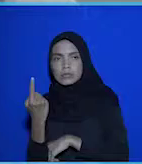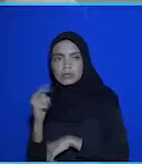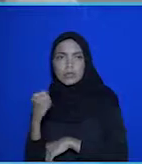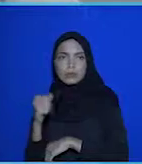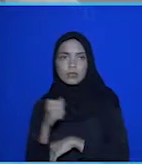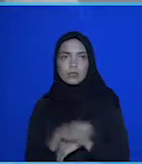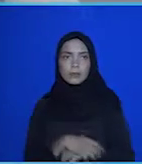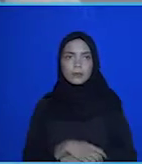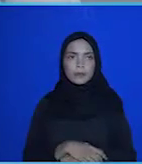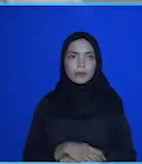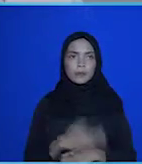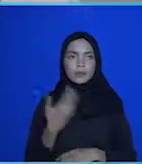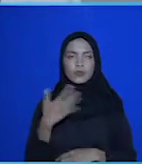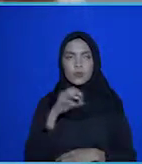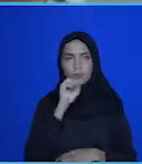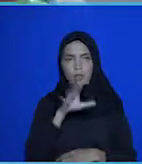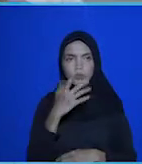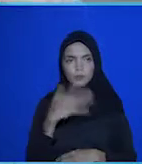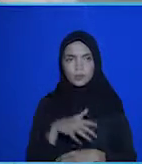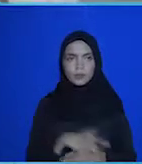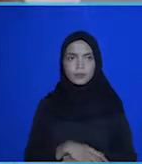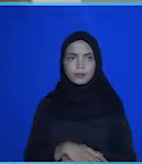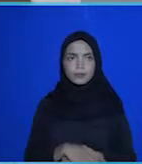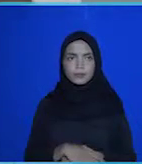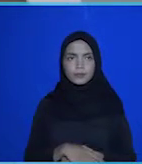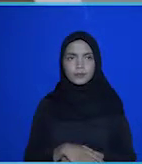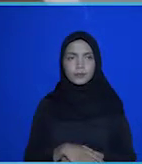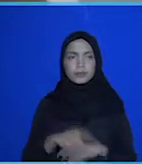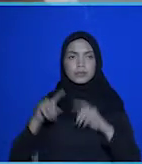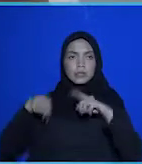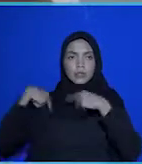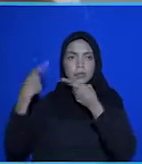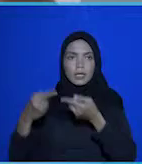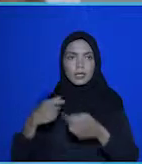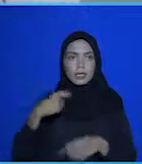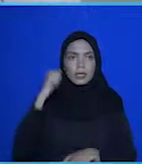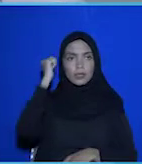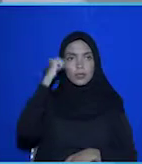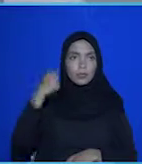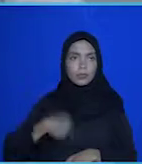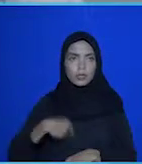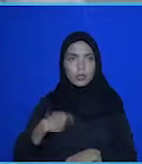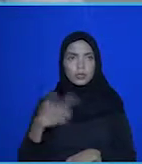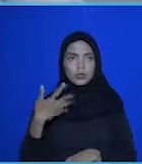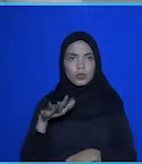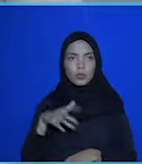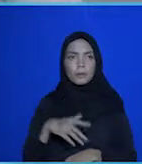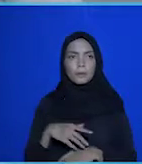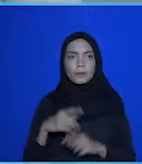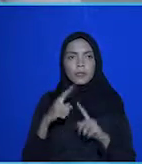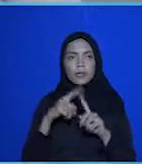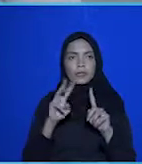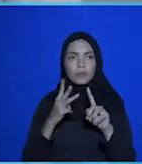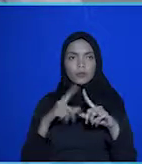sendiri-sendiri. Itu yang kita sampaikan ke sana. Nah, sampai dengan saat ini Ibu Menteri sudah 2 kali turun, yaitu